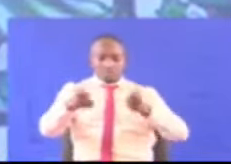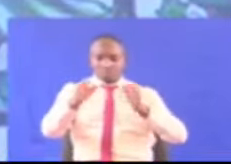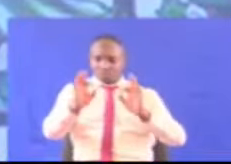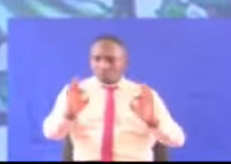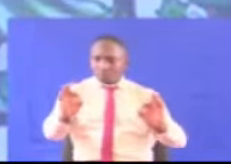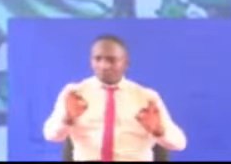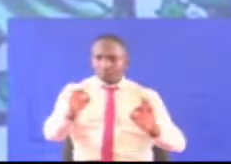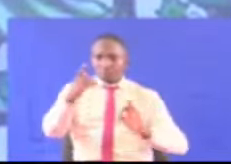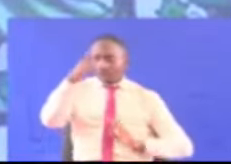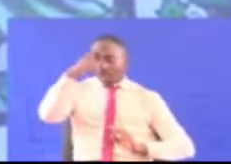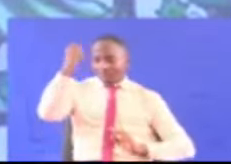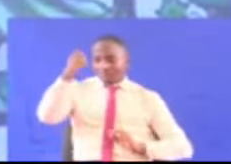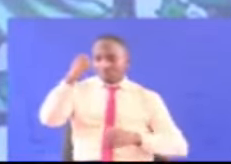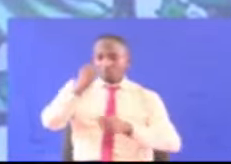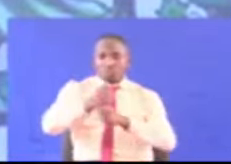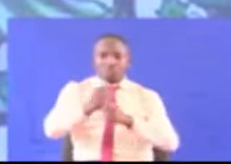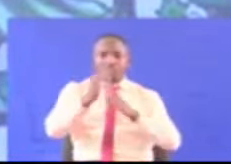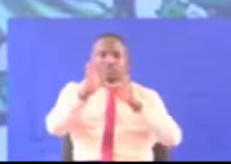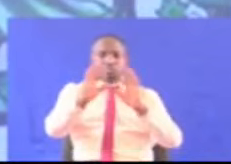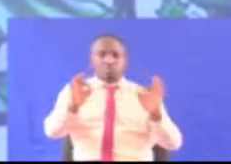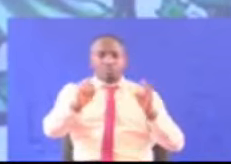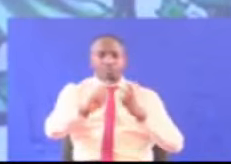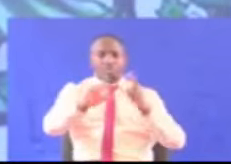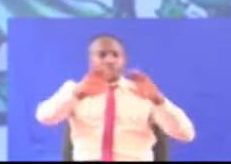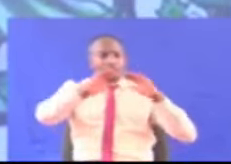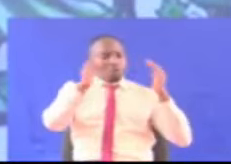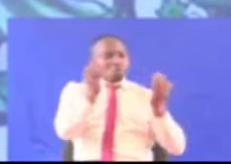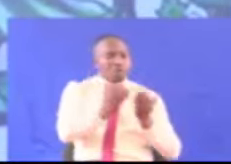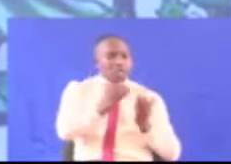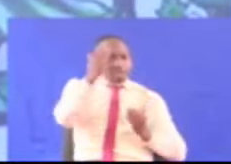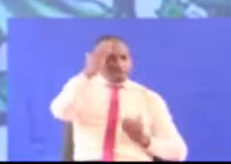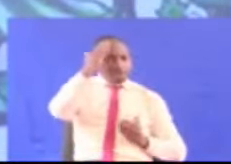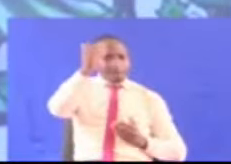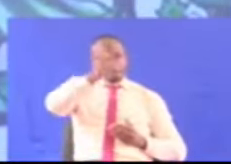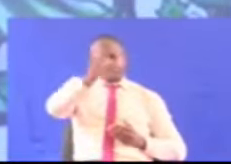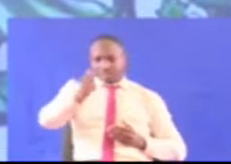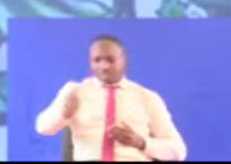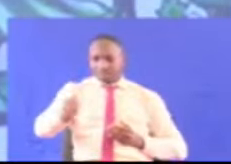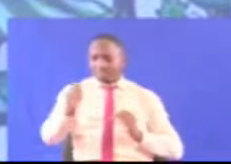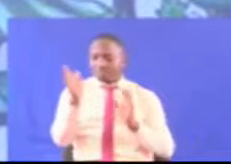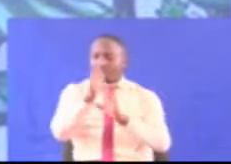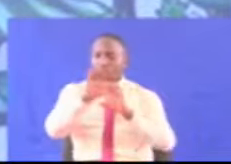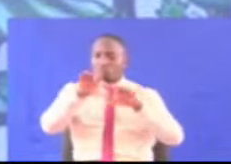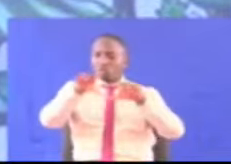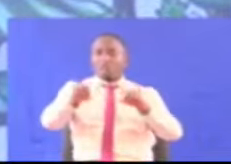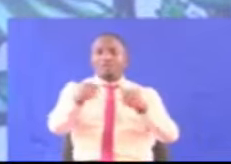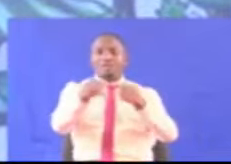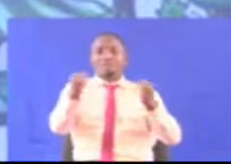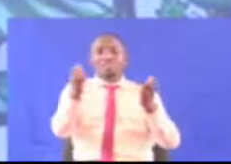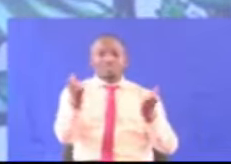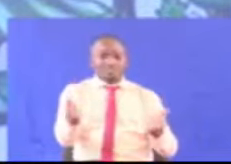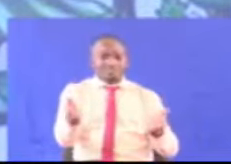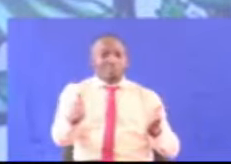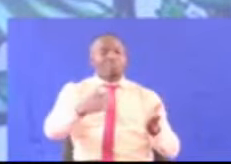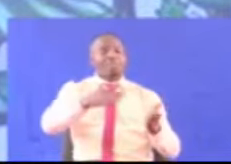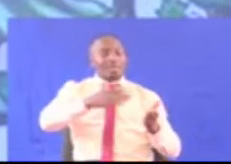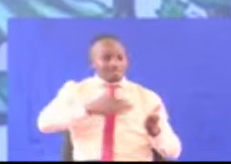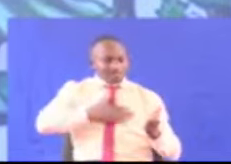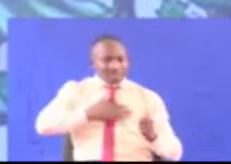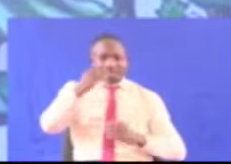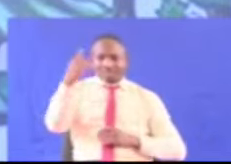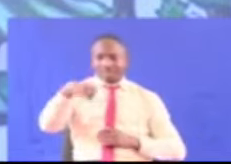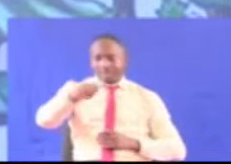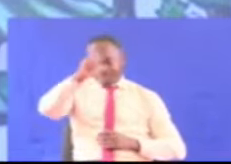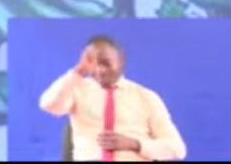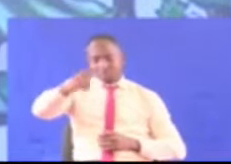naamini tutafanya vizuri na dunia itajua kwamba Tanzania imewahi kushika hii nafasi. Asante sana